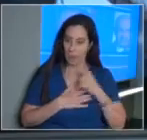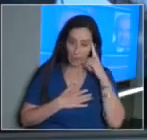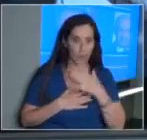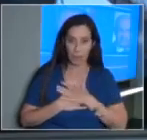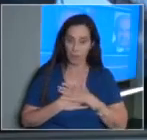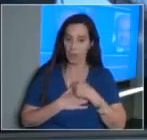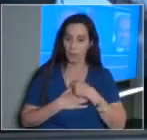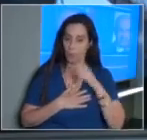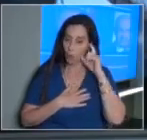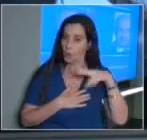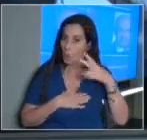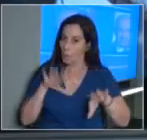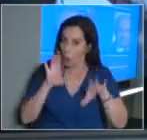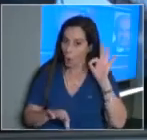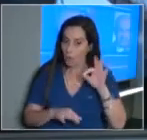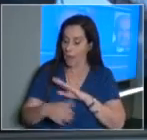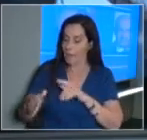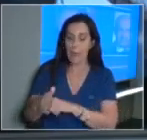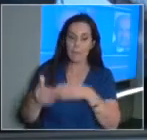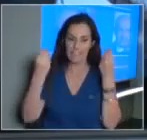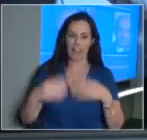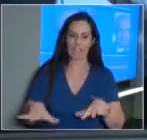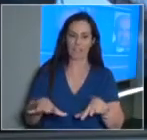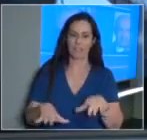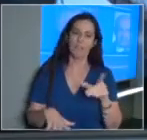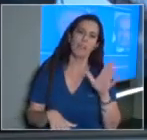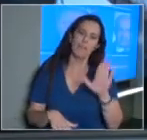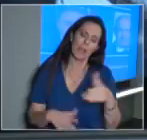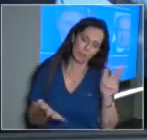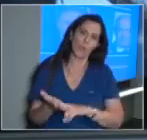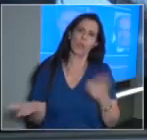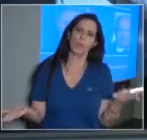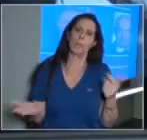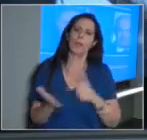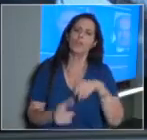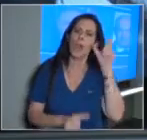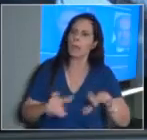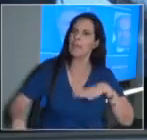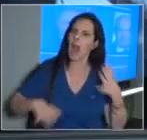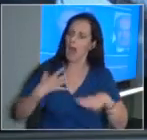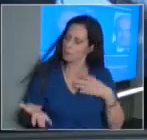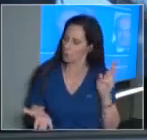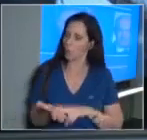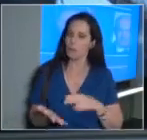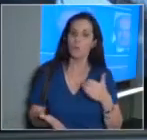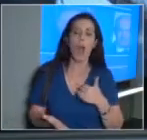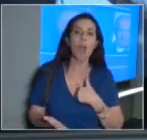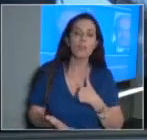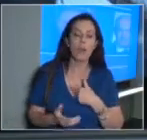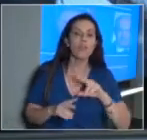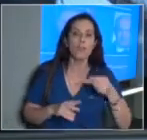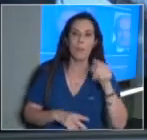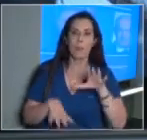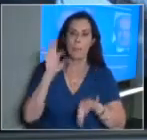בדעתי, אני חושש מאוד שמיהיו בחירות חוזרות, הימין יפסיד בהם, ובמידה מסוימת של צדק, מכיוון שהציבור יכעס, ובצדק, מזה שאנחנו גוררים אותו